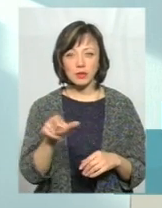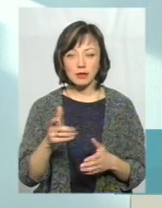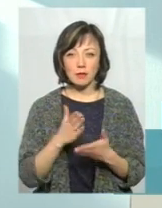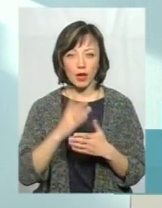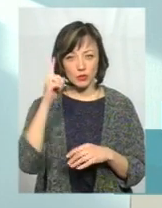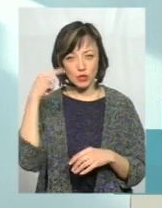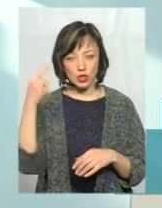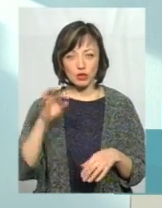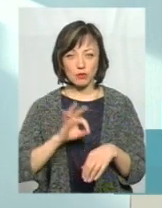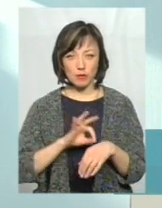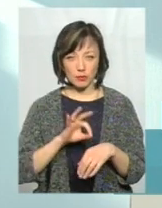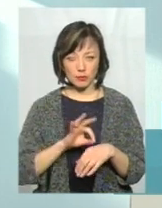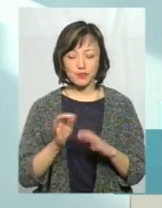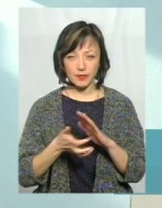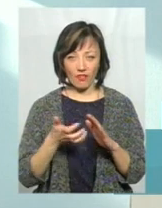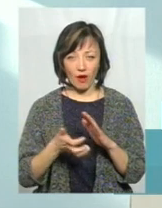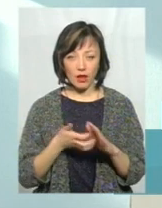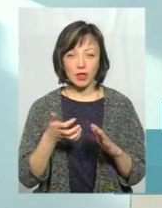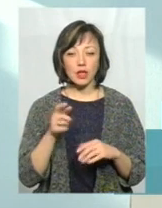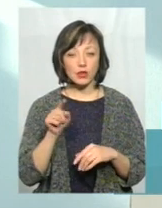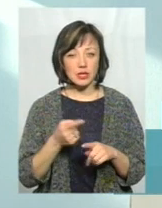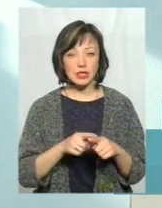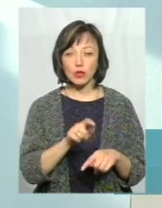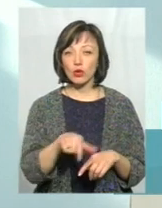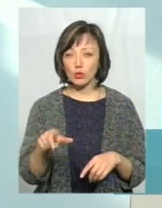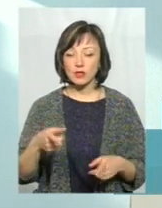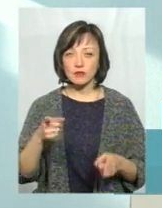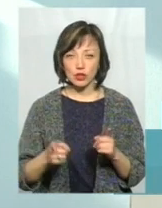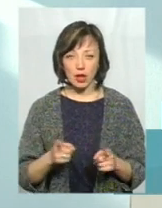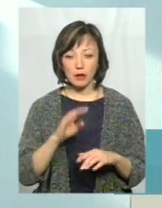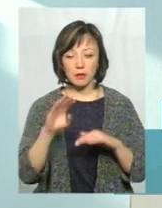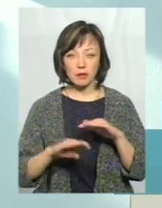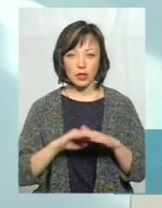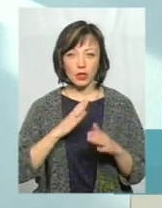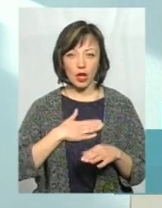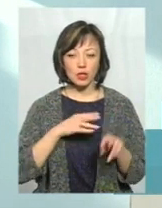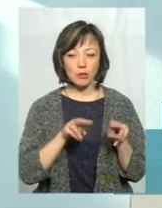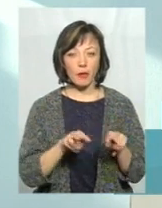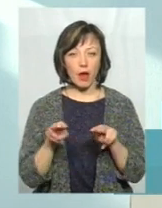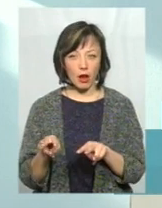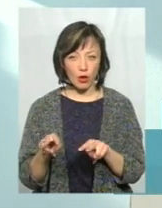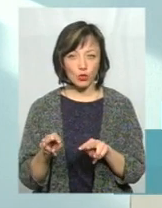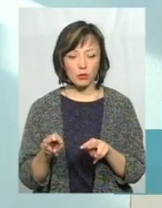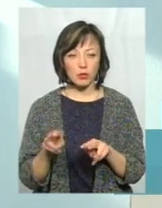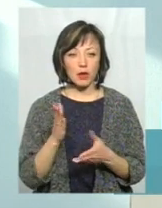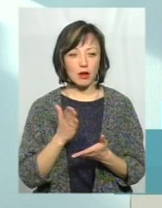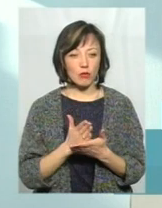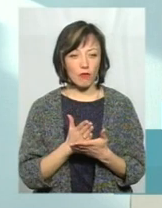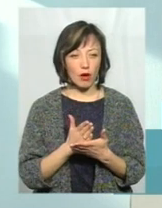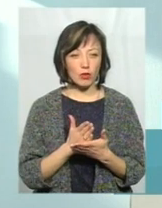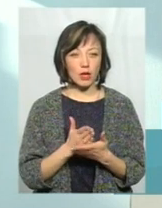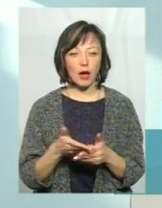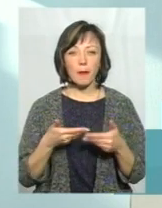певні психічні вади, то тут ці люди, звичайно, під нашим наглядом перебувають.